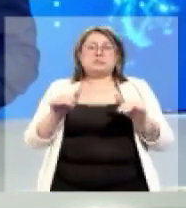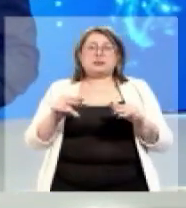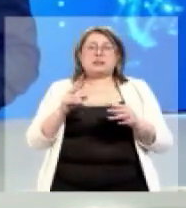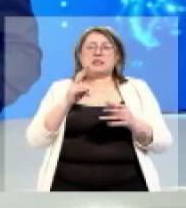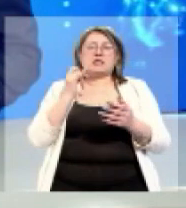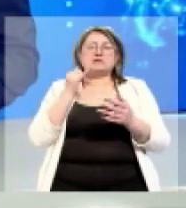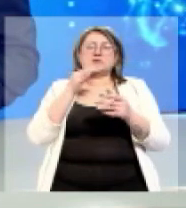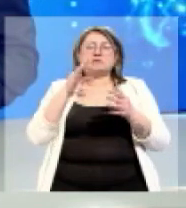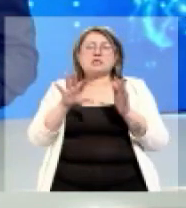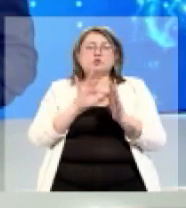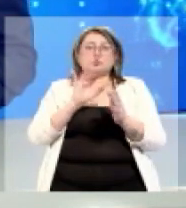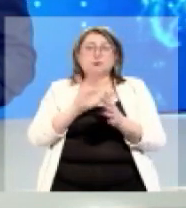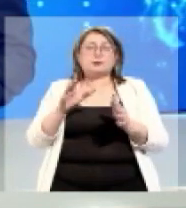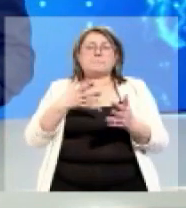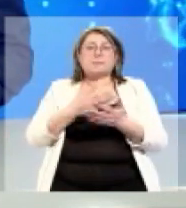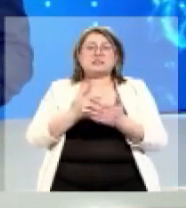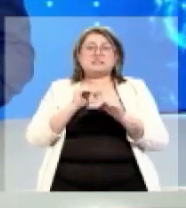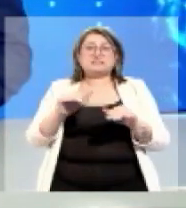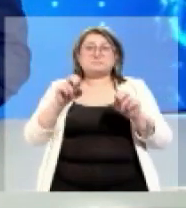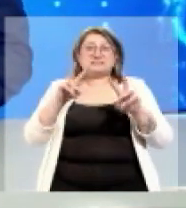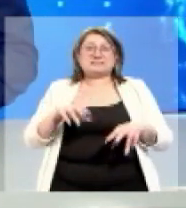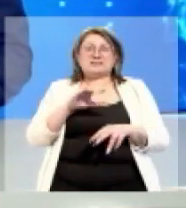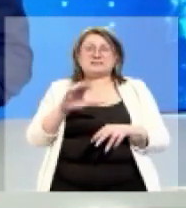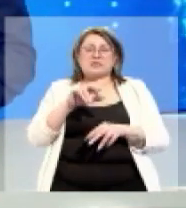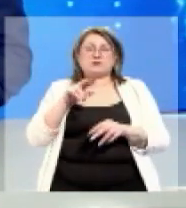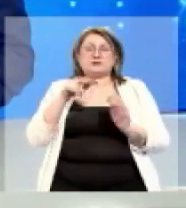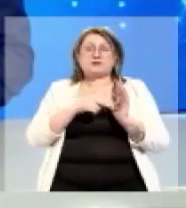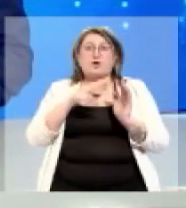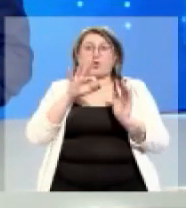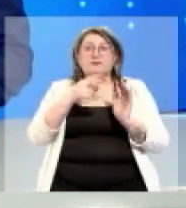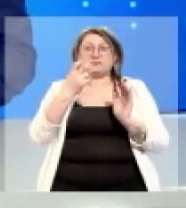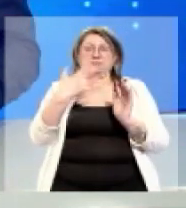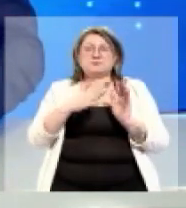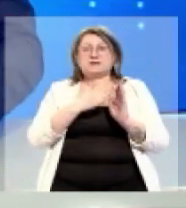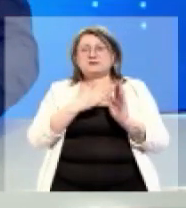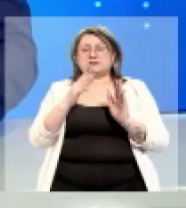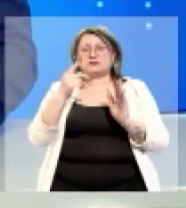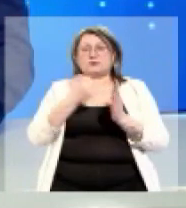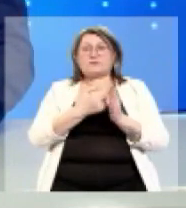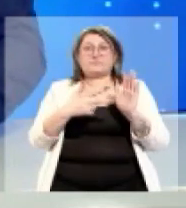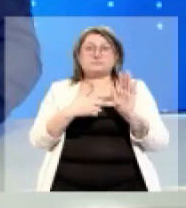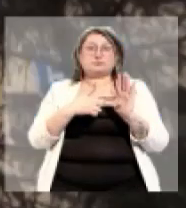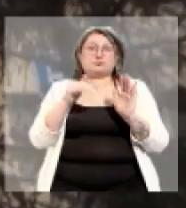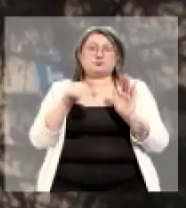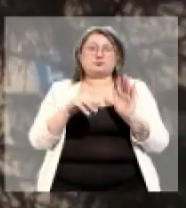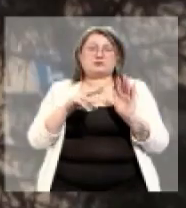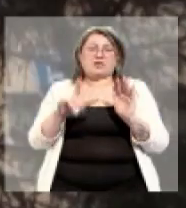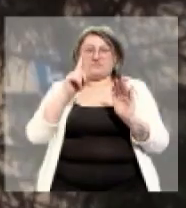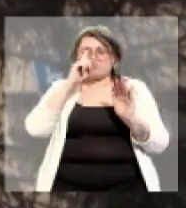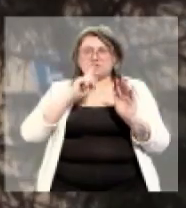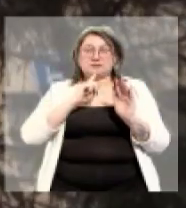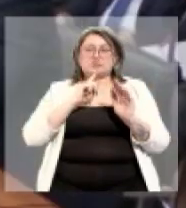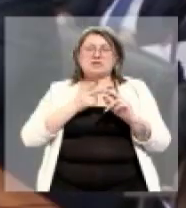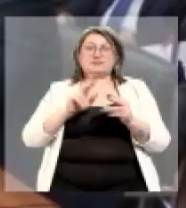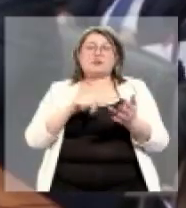қолжетімді емес. Арнайы балабақшалардың қызмет ақысы айына 250 мың теңгеден 800 мың теңгеге дейін барады. Аманат партиясының